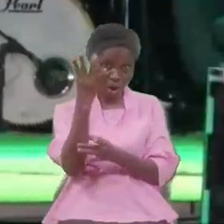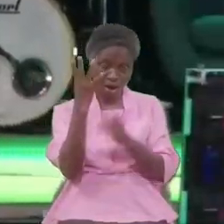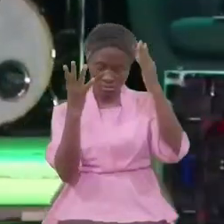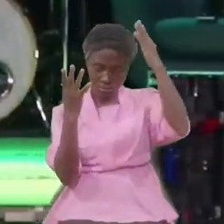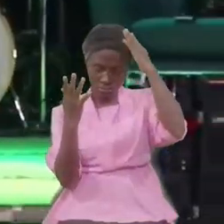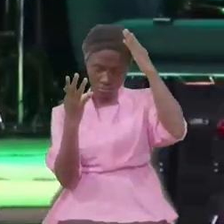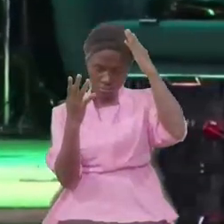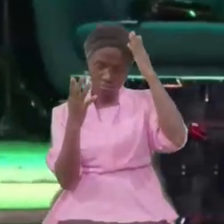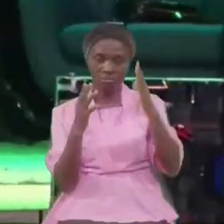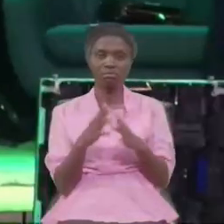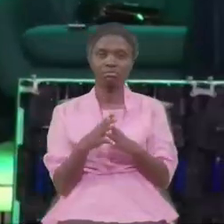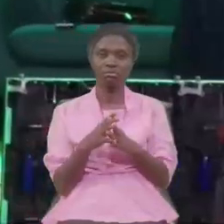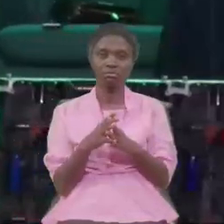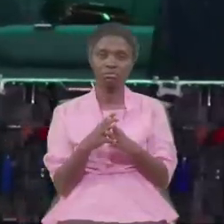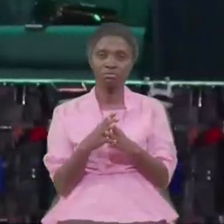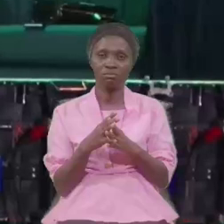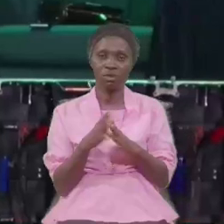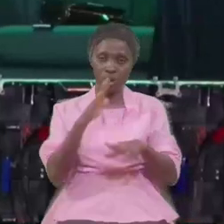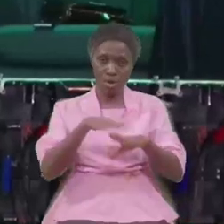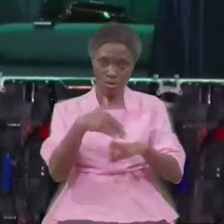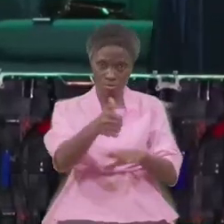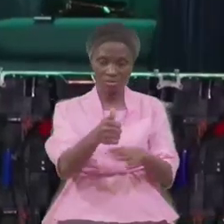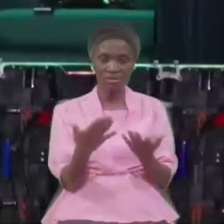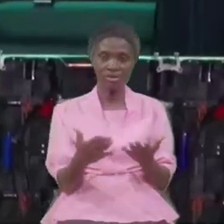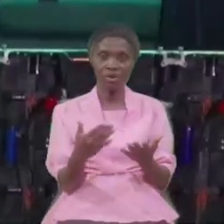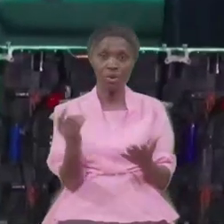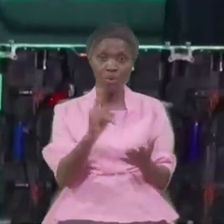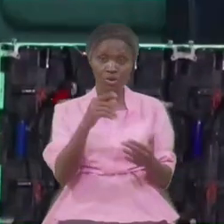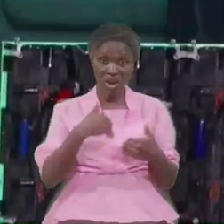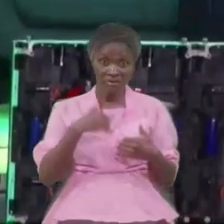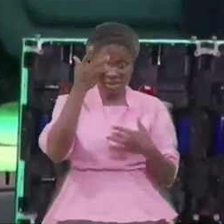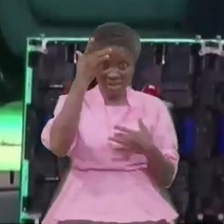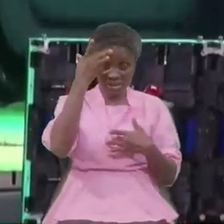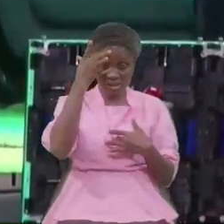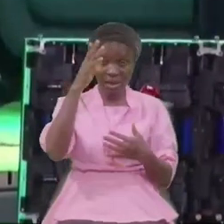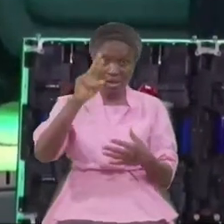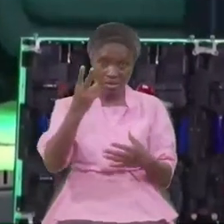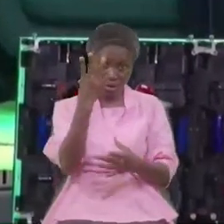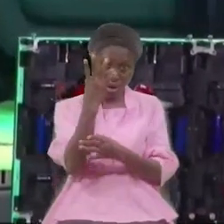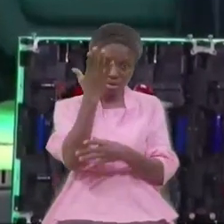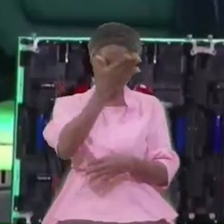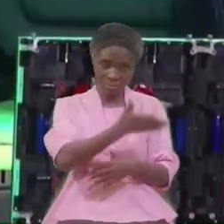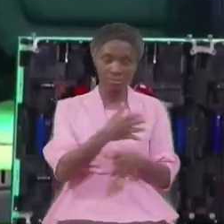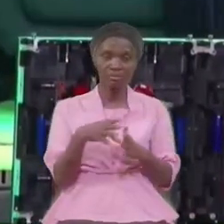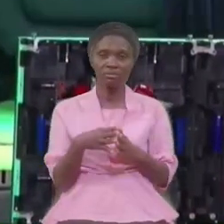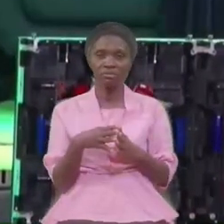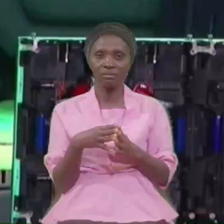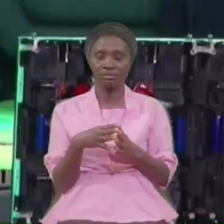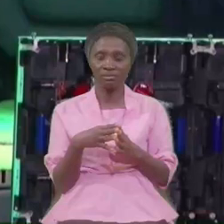Imposez l'autre main. Là, vous avez la maladie ou le symptôme, ou les symptômes.